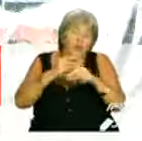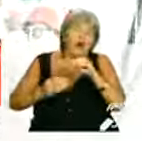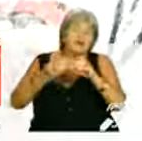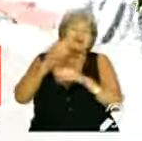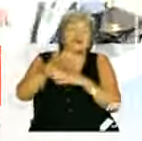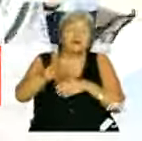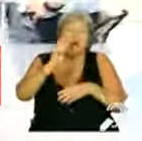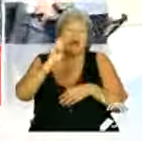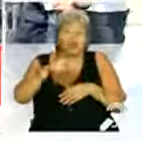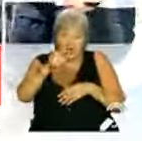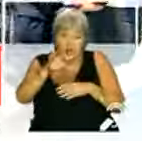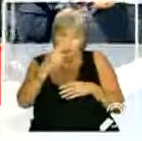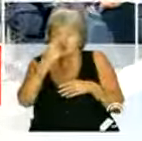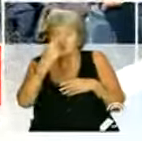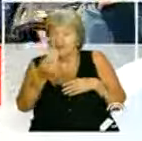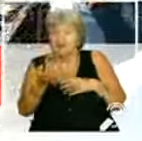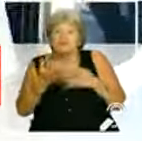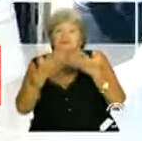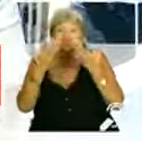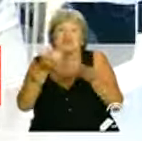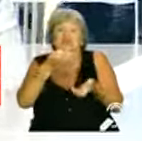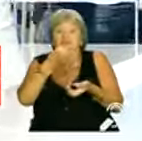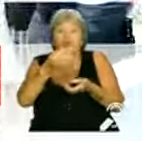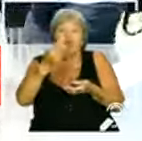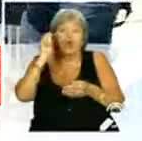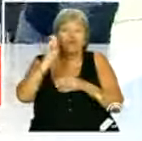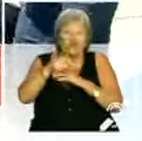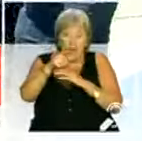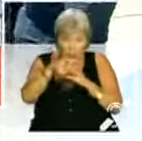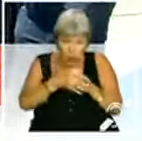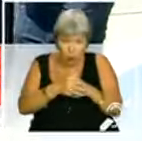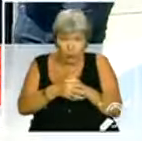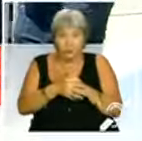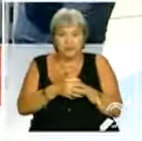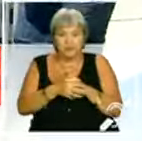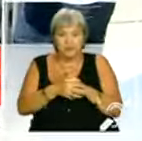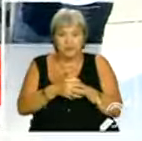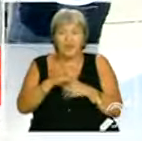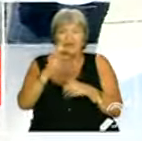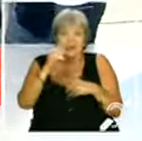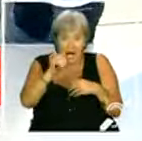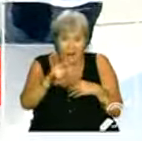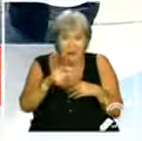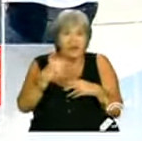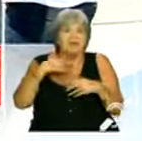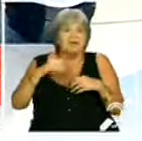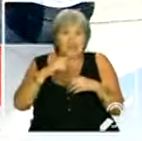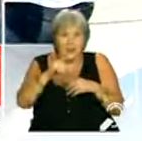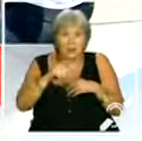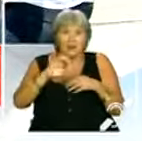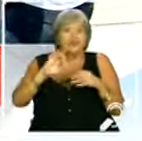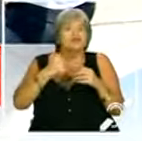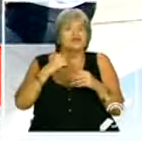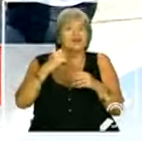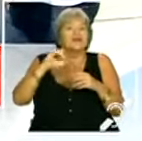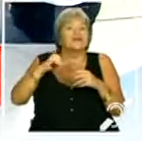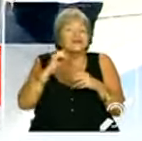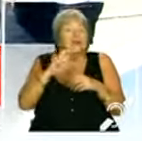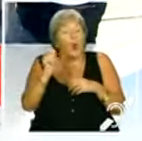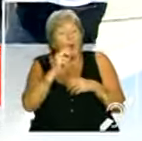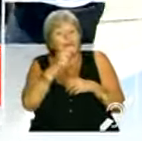trebuie să așteptăm ce va spune, ce va decide procurorul. Trebuie spus că atât autorul acestui accident, cât și tânărul de 18 ani care